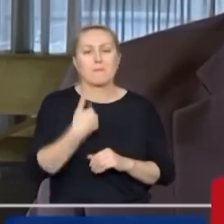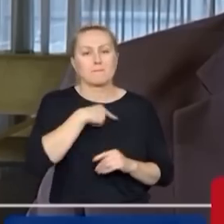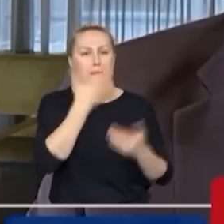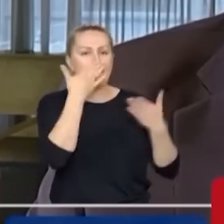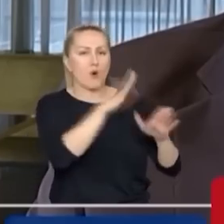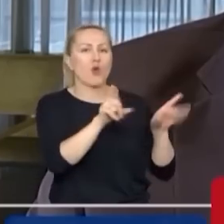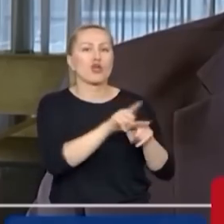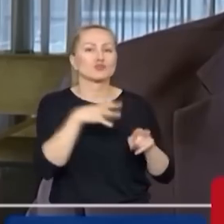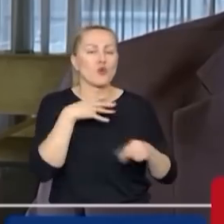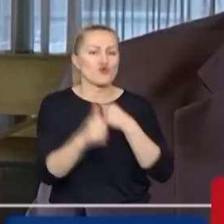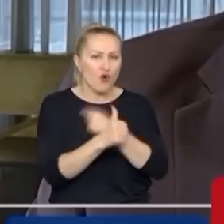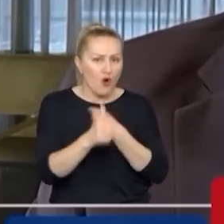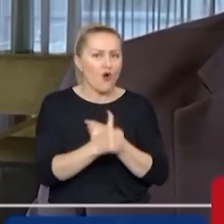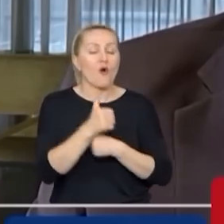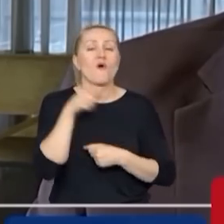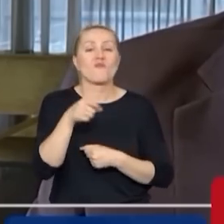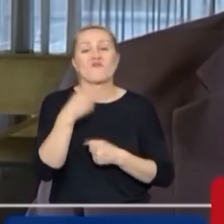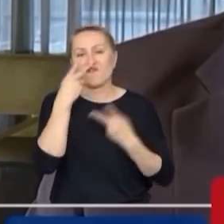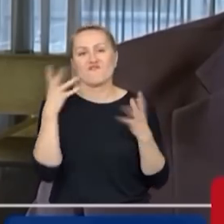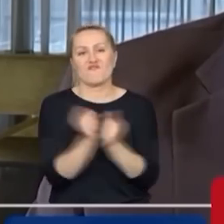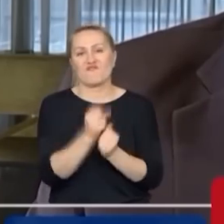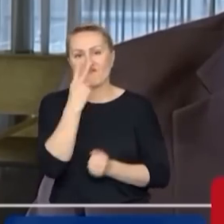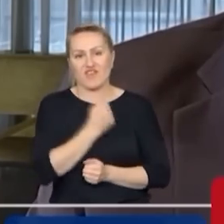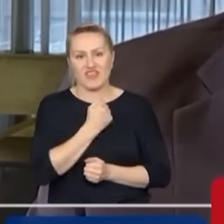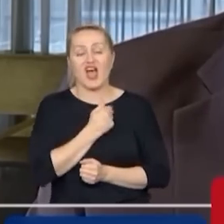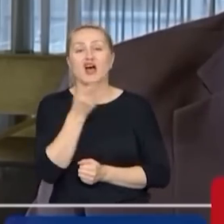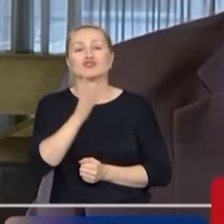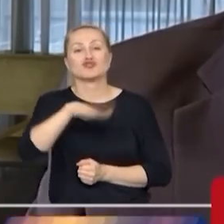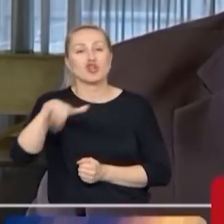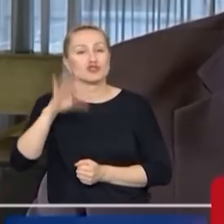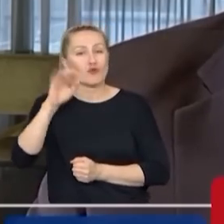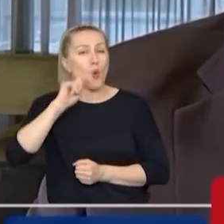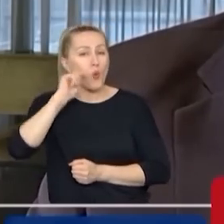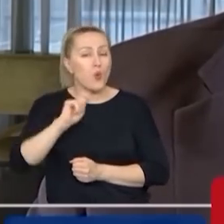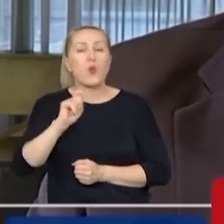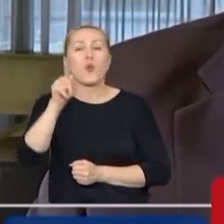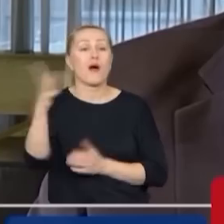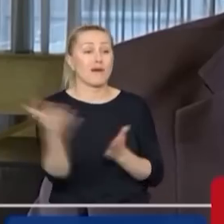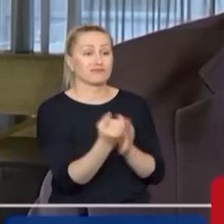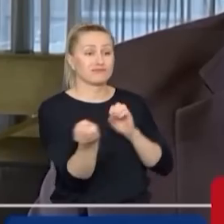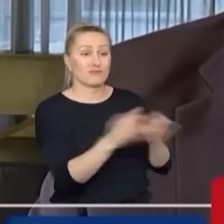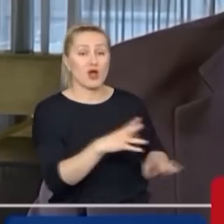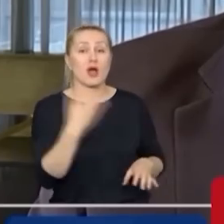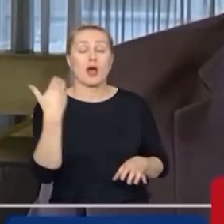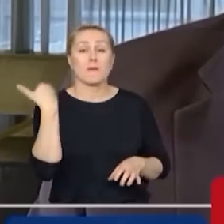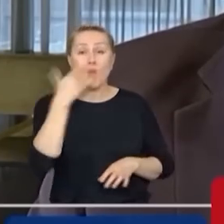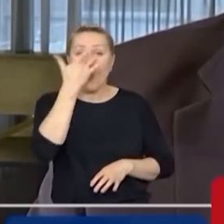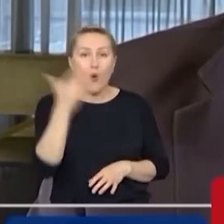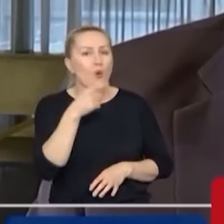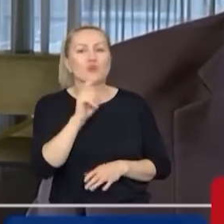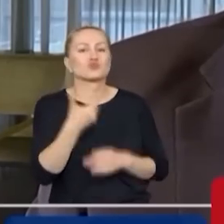dowody, które pokazują, że z dziećmi ukraińskimi, co się dzieje na Białorusi, ich spróbują